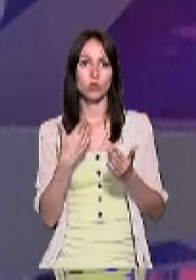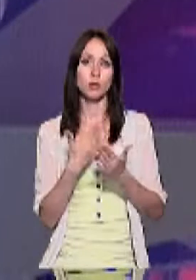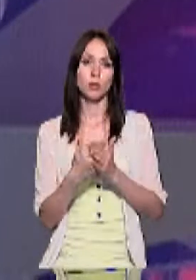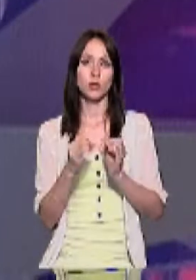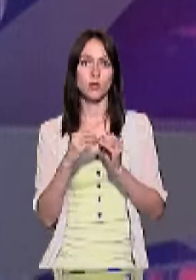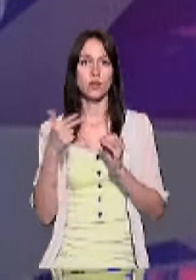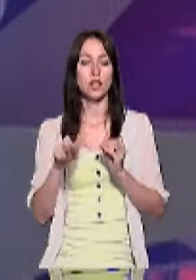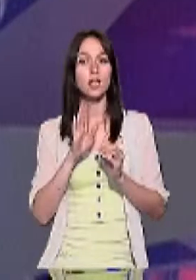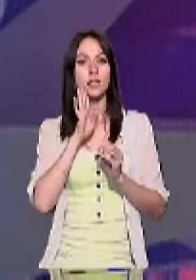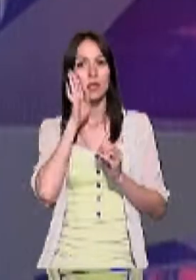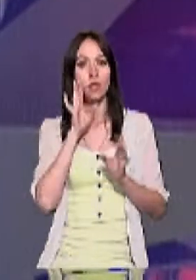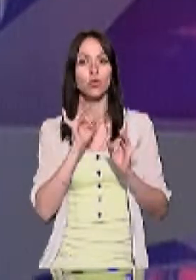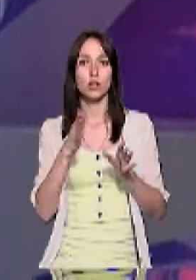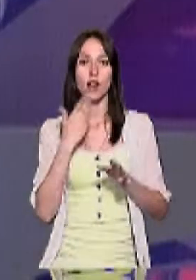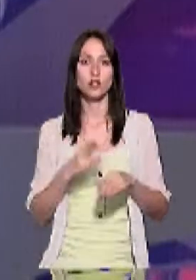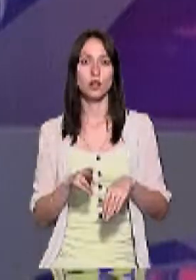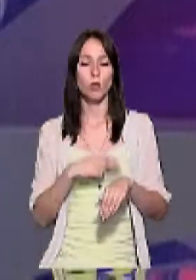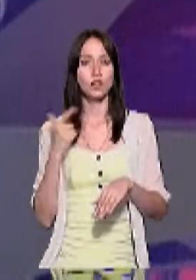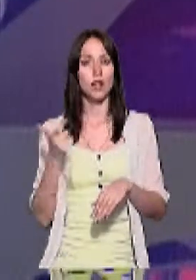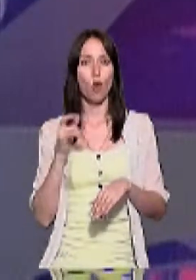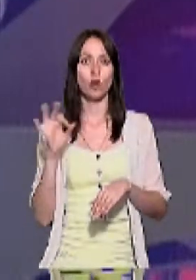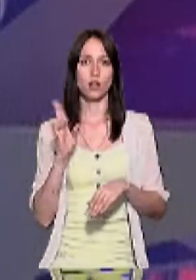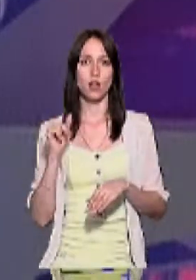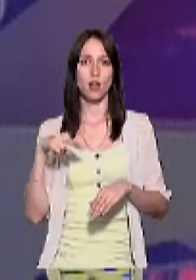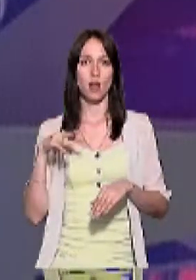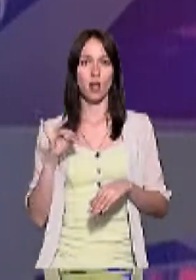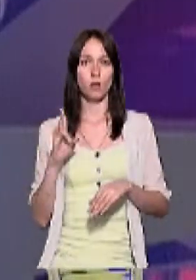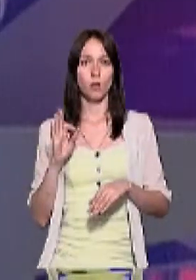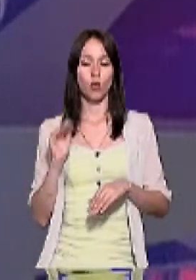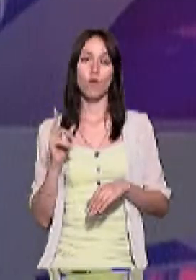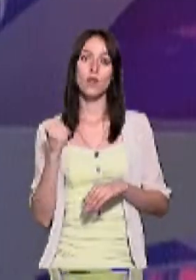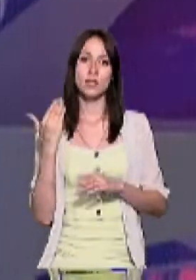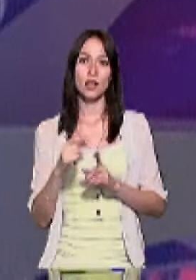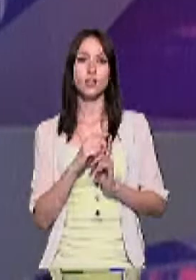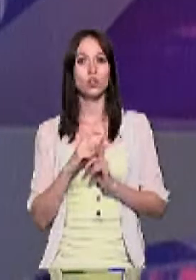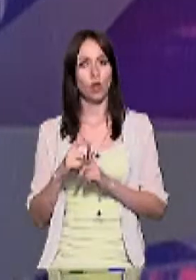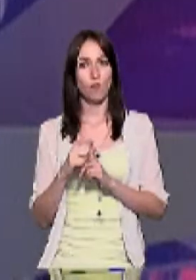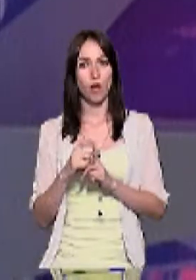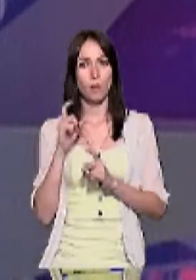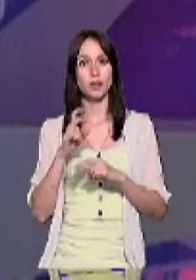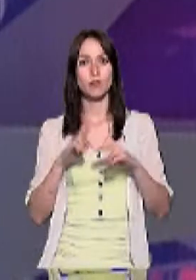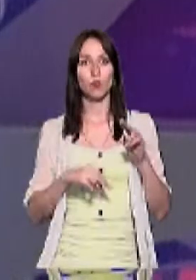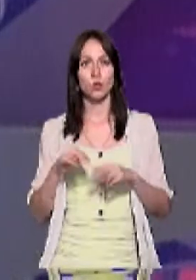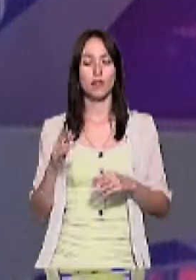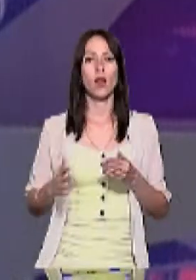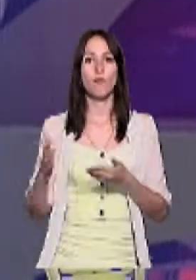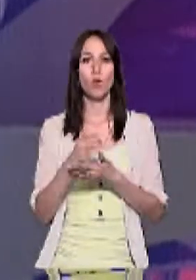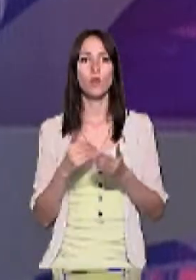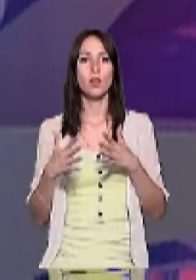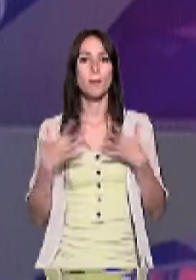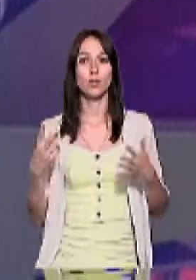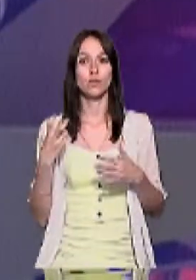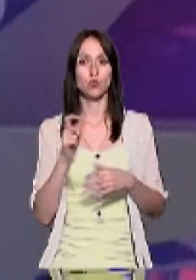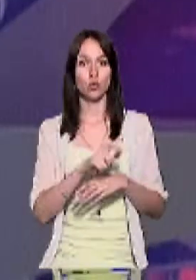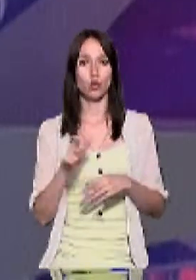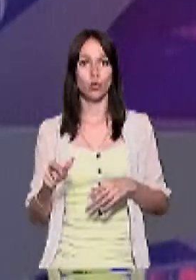на 11 ранку, розповіла речниця поліції Харківщини Оксана Калмикова. За її словами, з будівель евакуювали більше 200